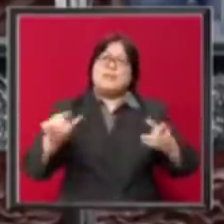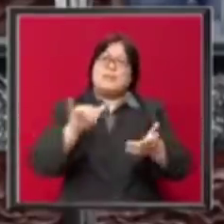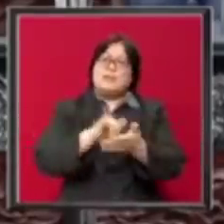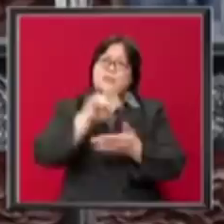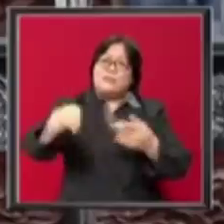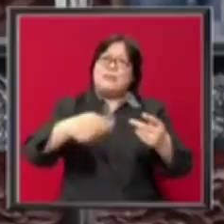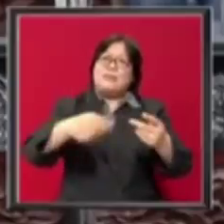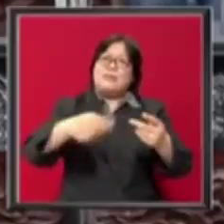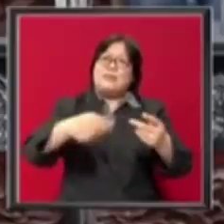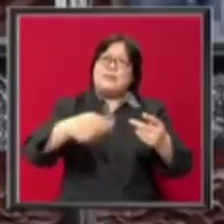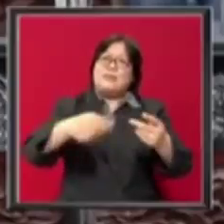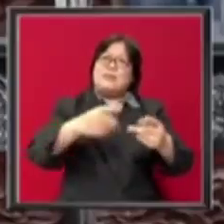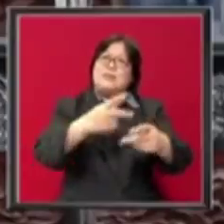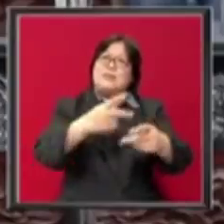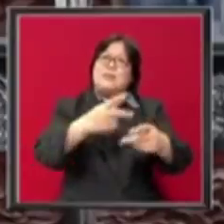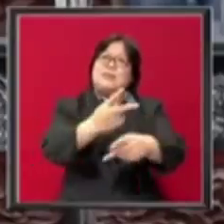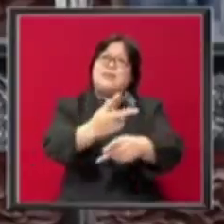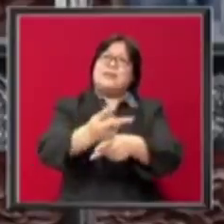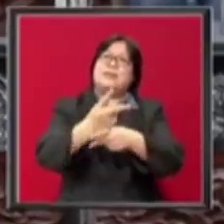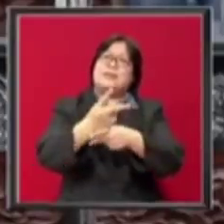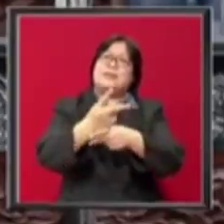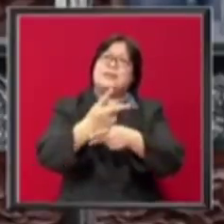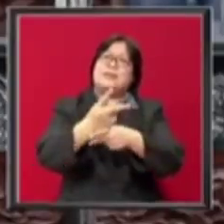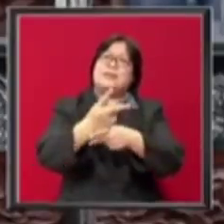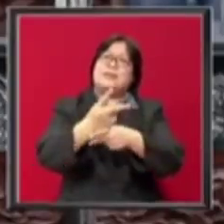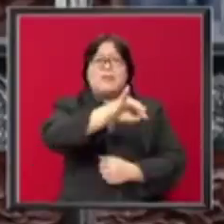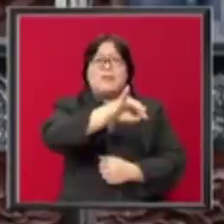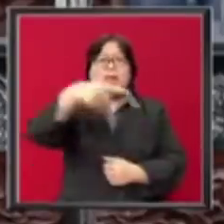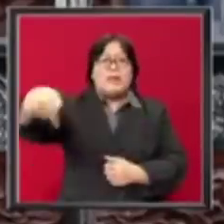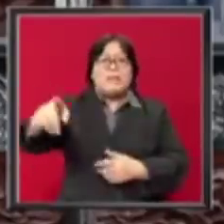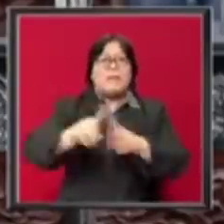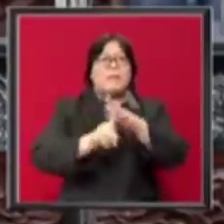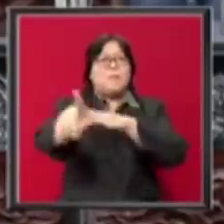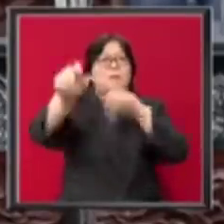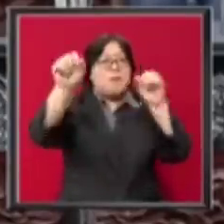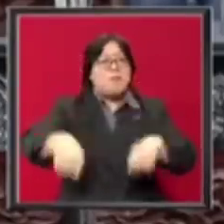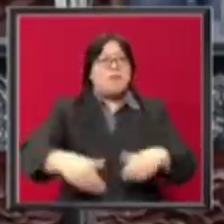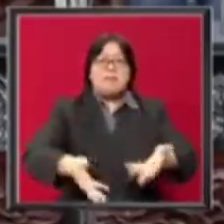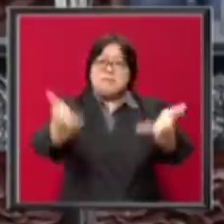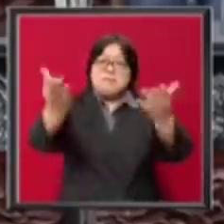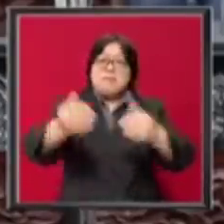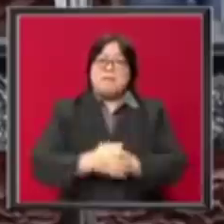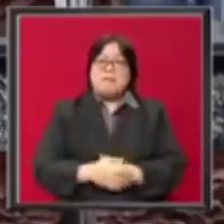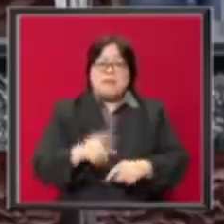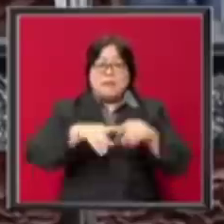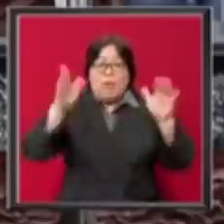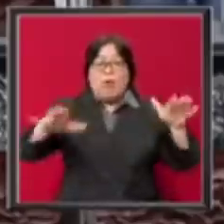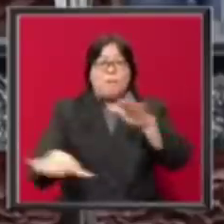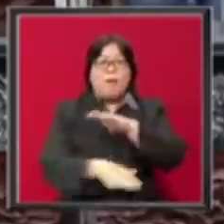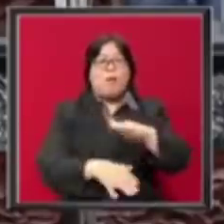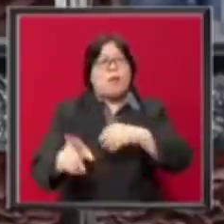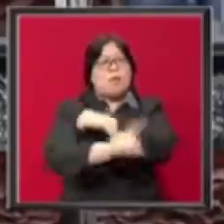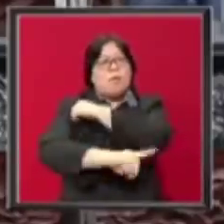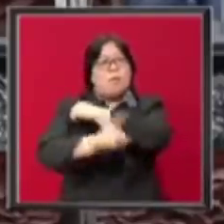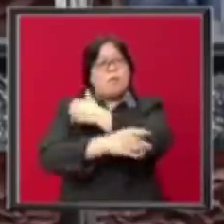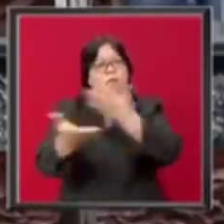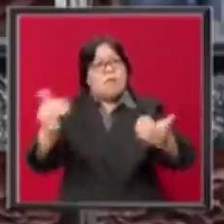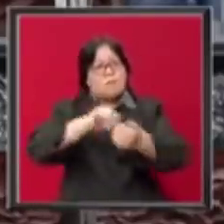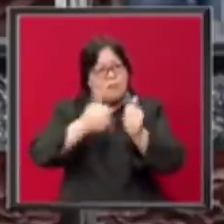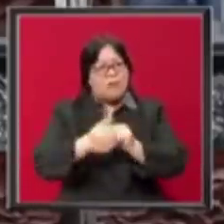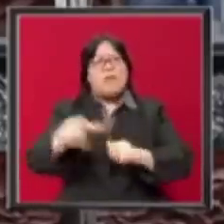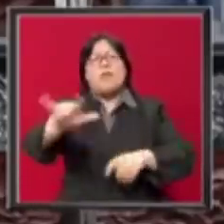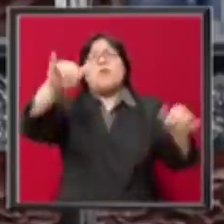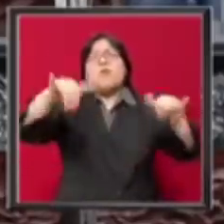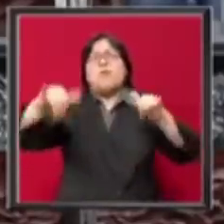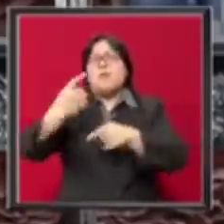pun kena jaga juga. Kadang-kadang untuk VVIP terlepas, untuk yang di bawah kena teruk. Itu masalah juga. Ya.